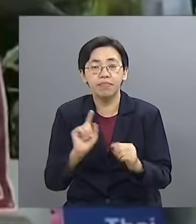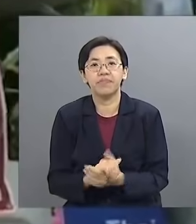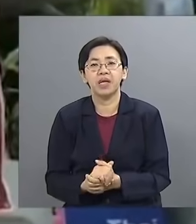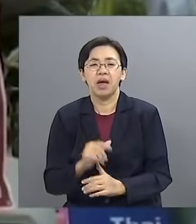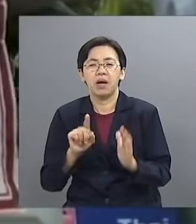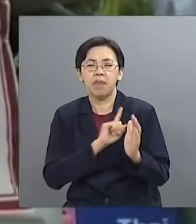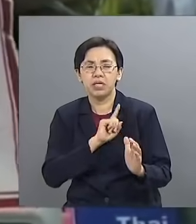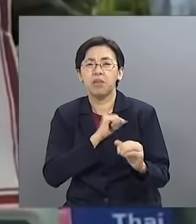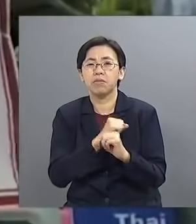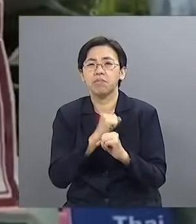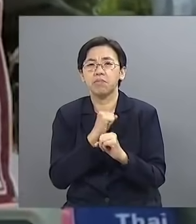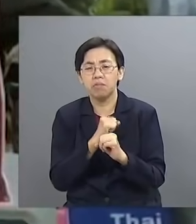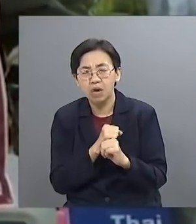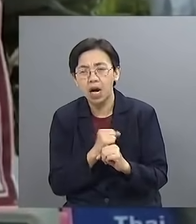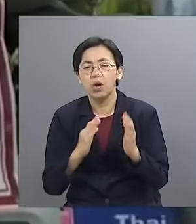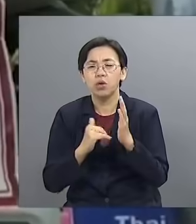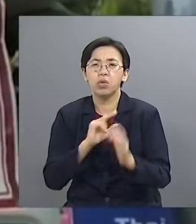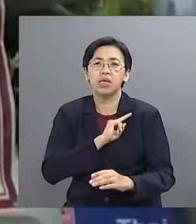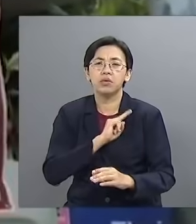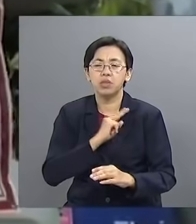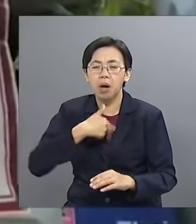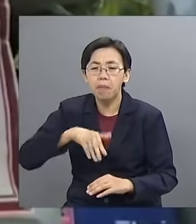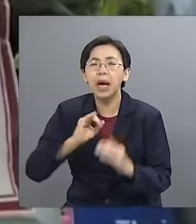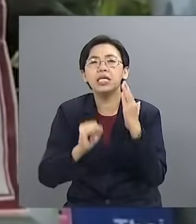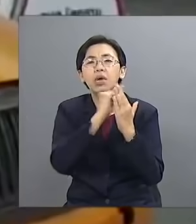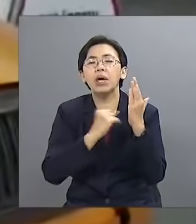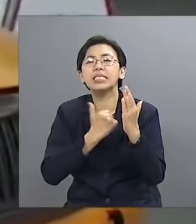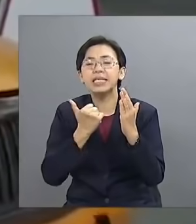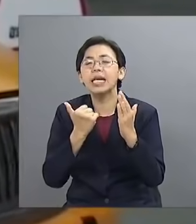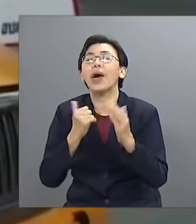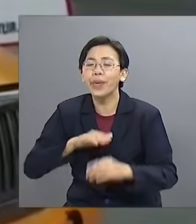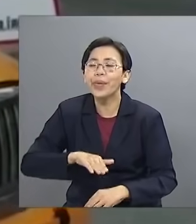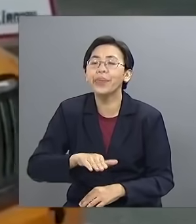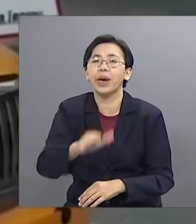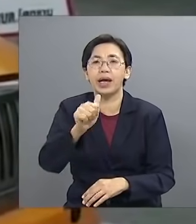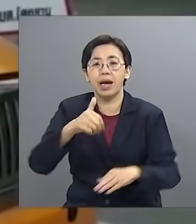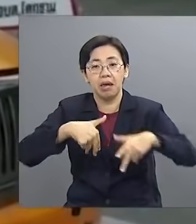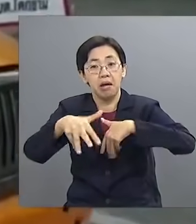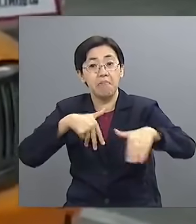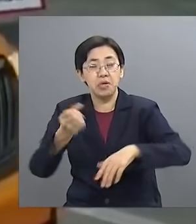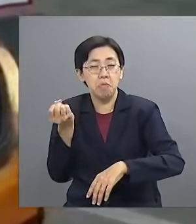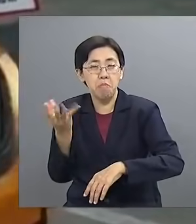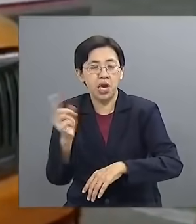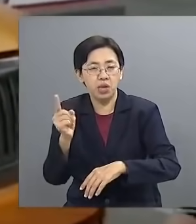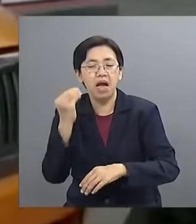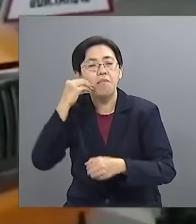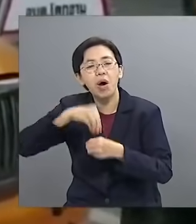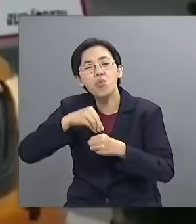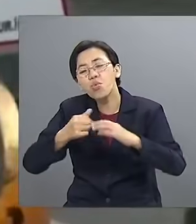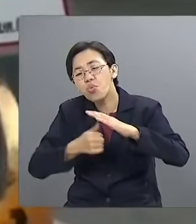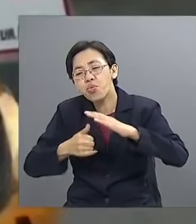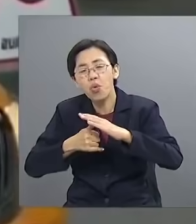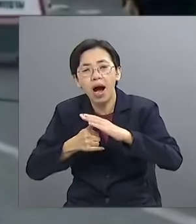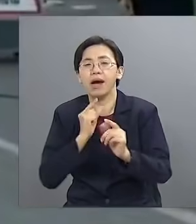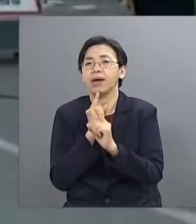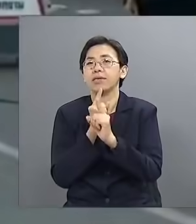รื่องงานเรื่องธุระส่วนตัวกันนะคะก็ยังต้องให้เดินทางกันอยู่แต่ประชาชนส่วนใหญ่เนี่ยก็จะอยู่บ้านกันตามคำสั่งของทาง